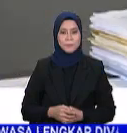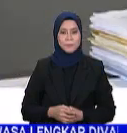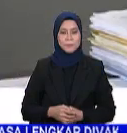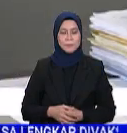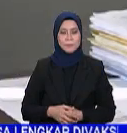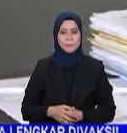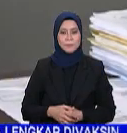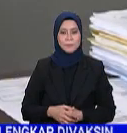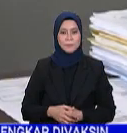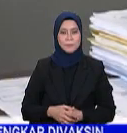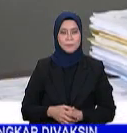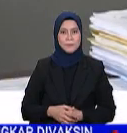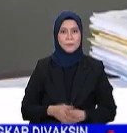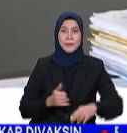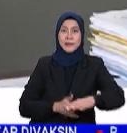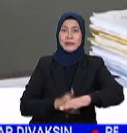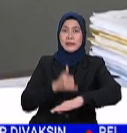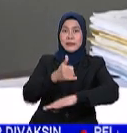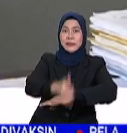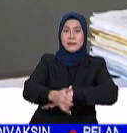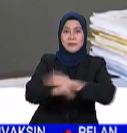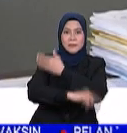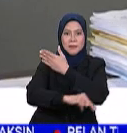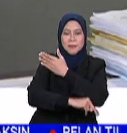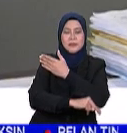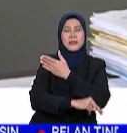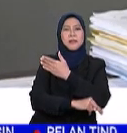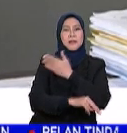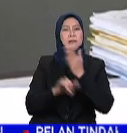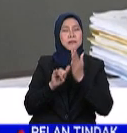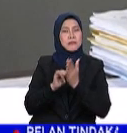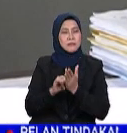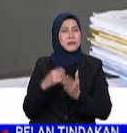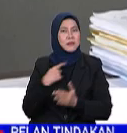So, rentas negeri ini memang kita nantikan dia membuka pasaran